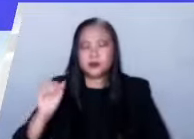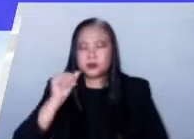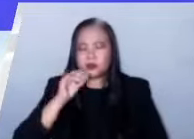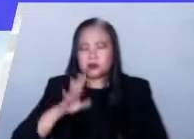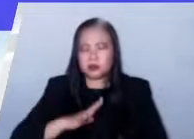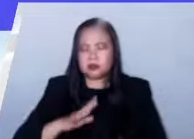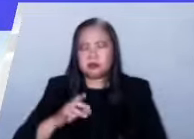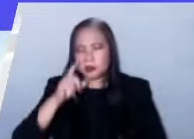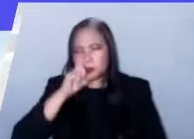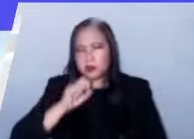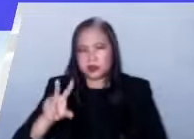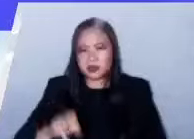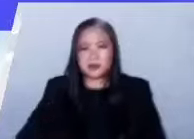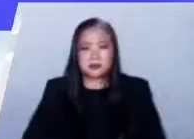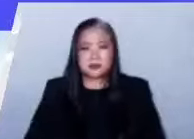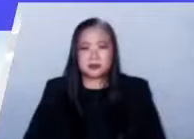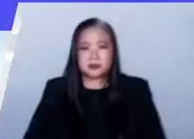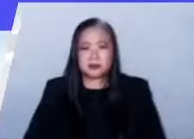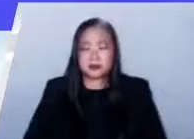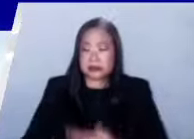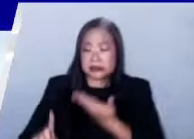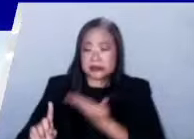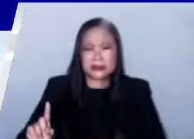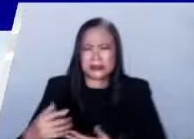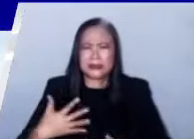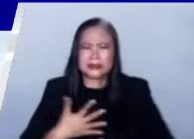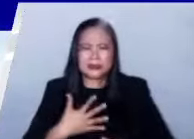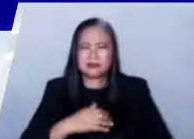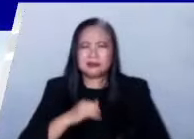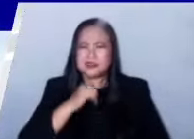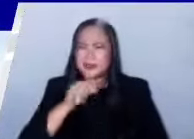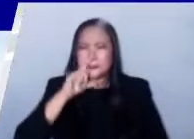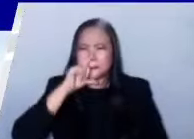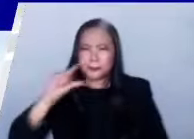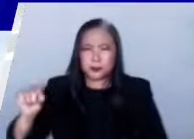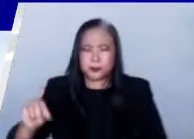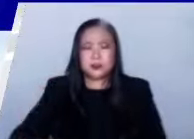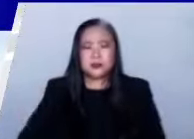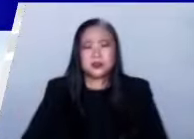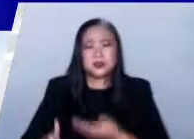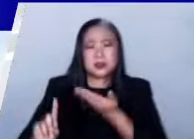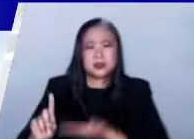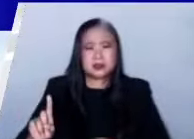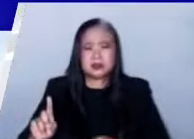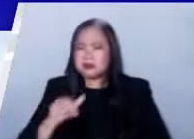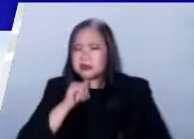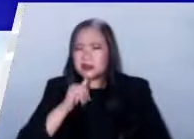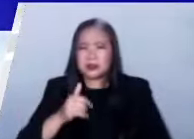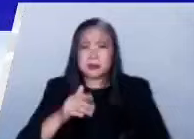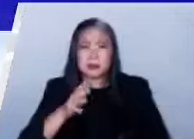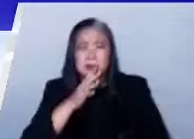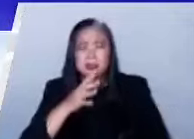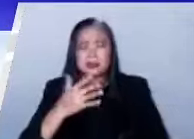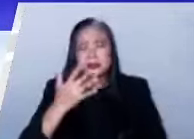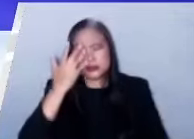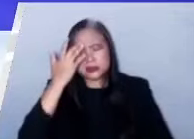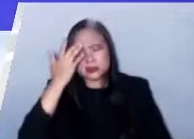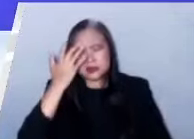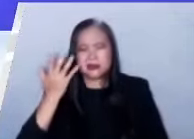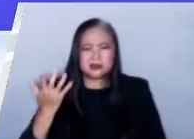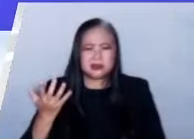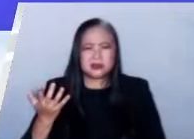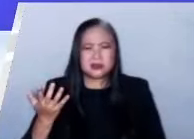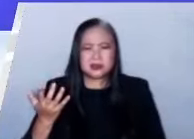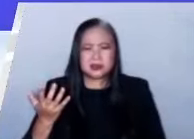takot, hindi raw agad nakapagsumbong ang biktima. At parang may nararamdamang hindi maganda yung nanay niya, talagang may gusto siyang